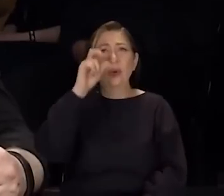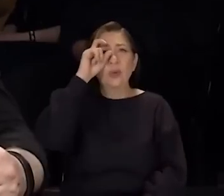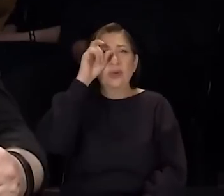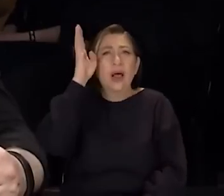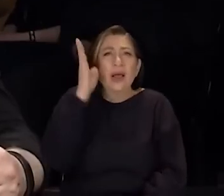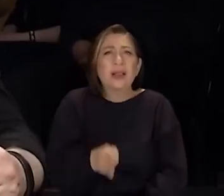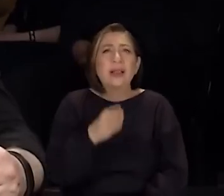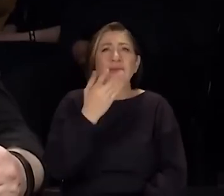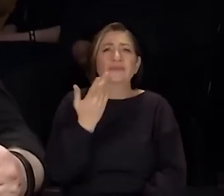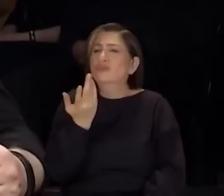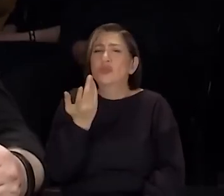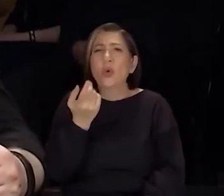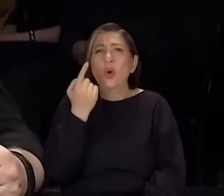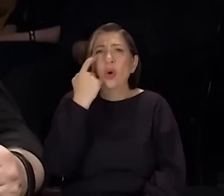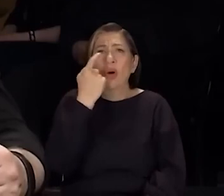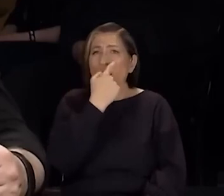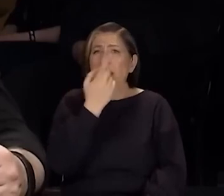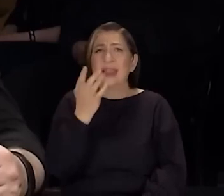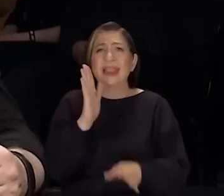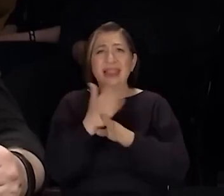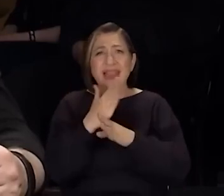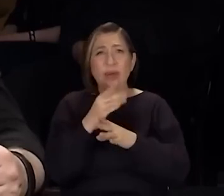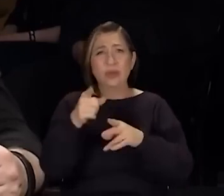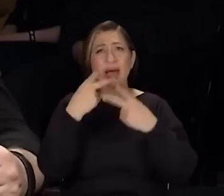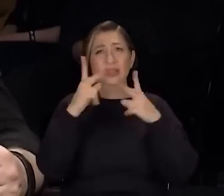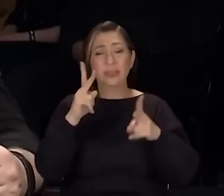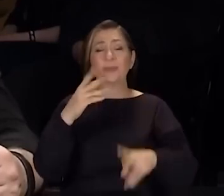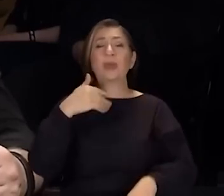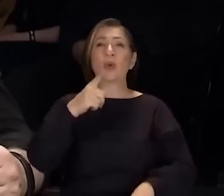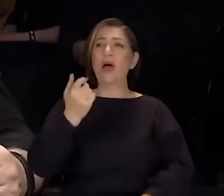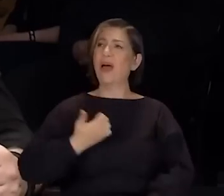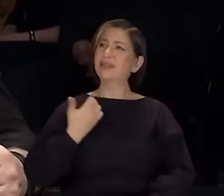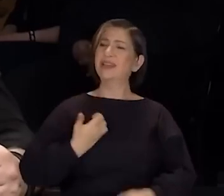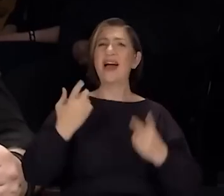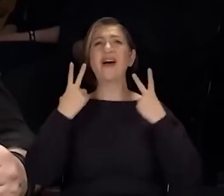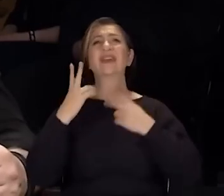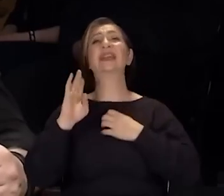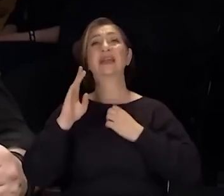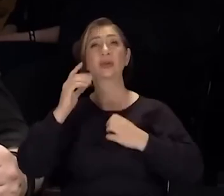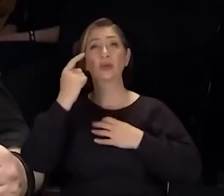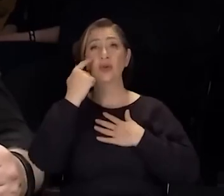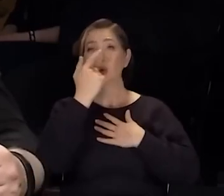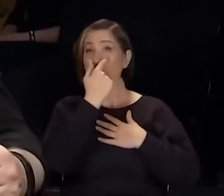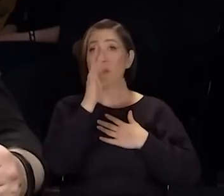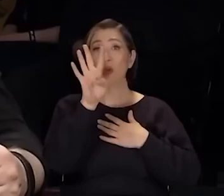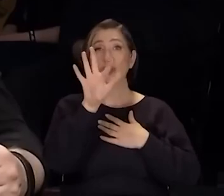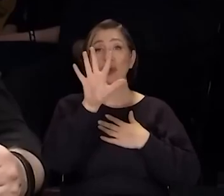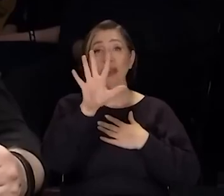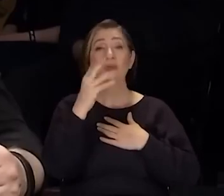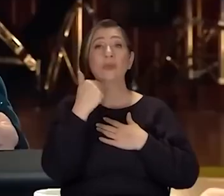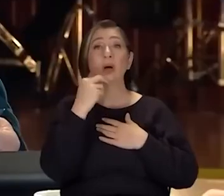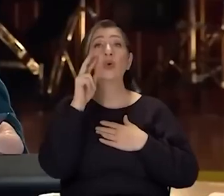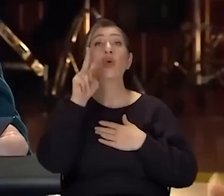musun bu gözlüğü falan diyorlar. Hayır, gözlüğü karartmamın sebebi de buradan da açıklayayım. Hani bu artistlik bir amaçta değil. Gözlerim 4,5-5 numara